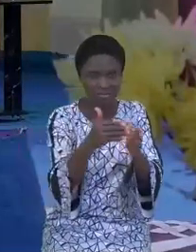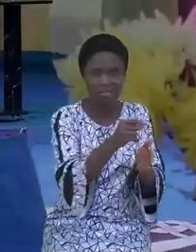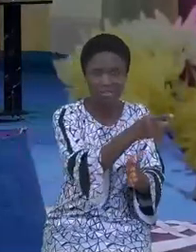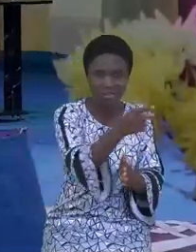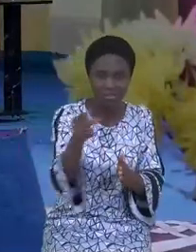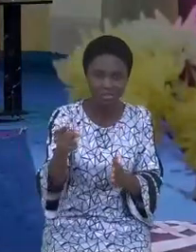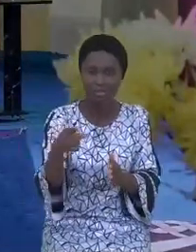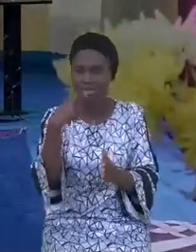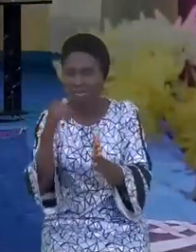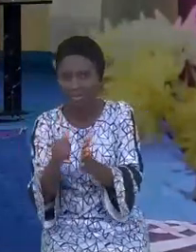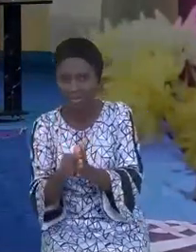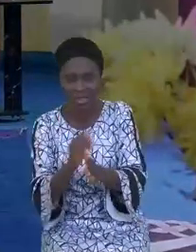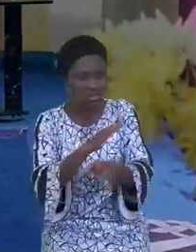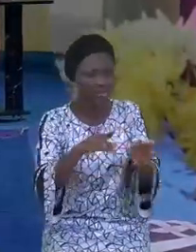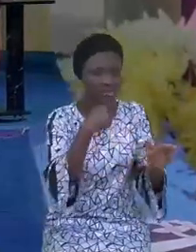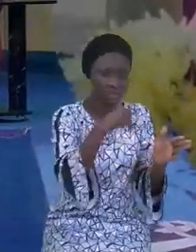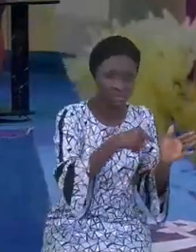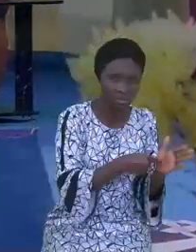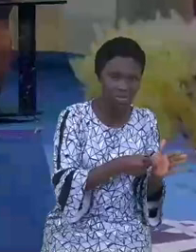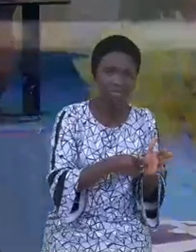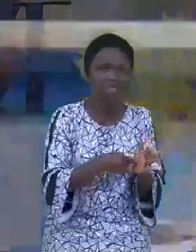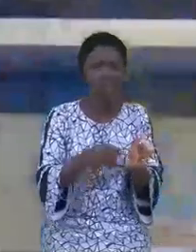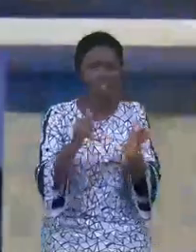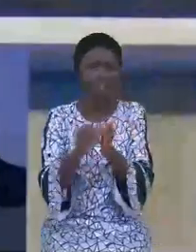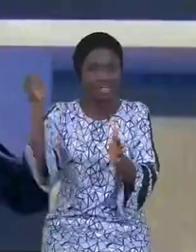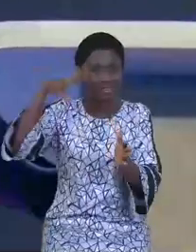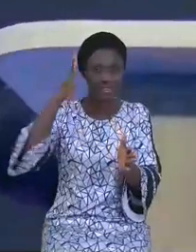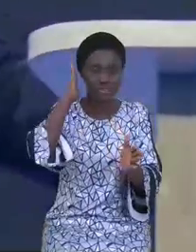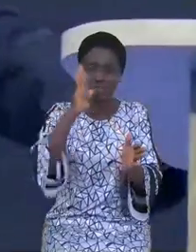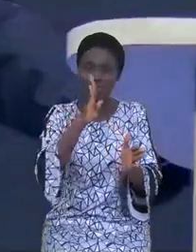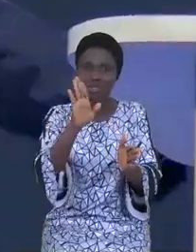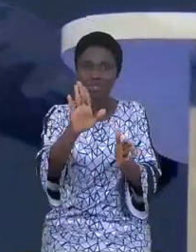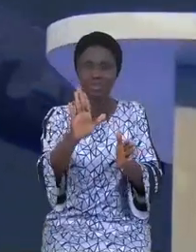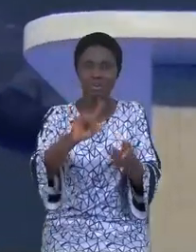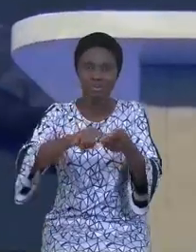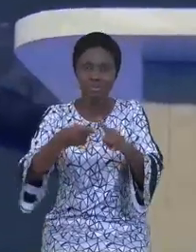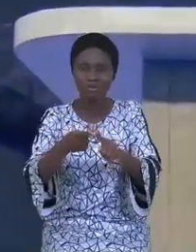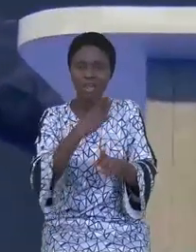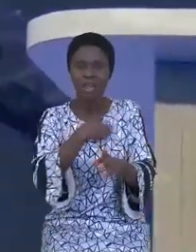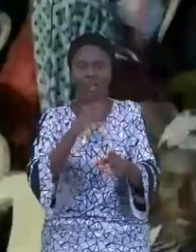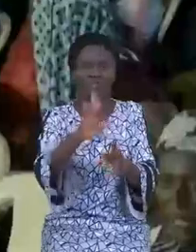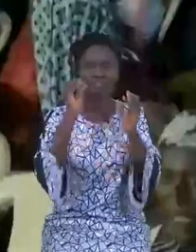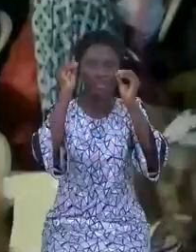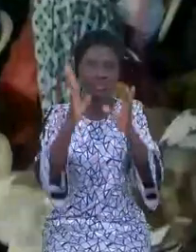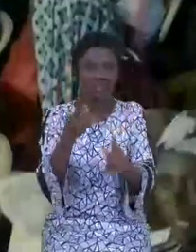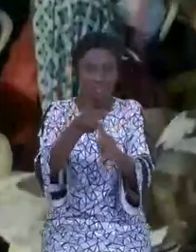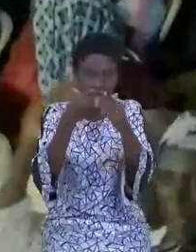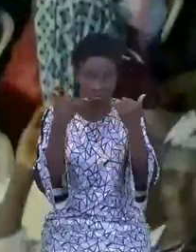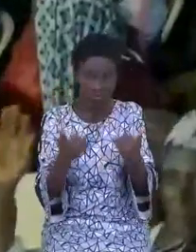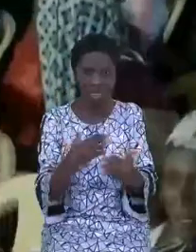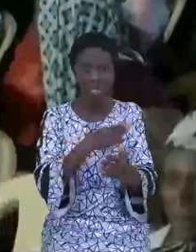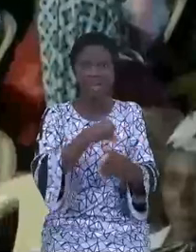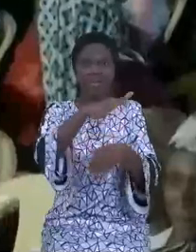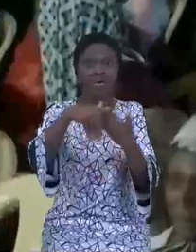Dieu sera ton compagnon, ton enseignant à partir de maintenant, tout au long de ta vie, au nom de Jésus. Vous